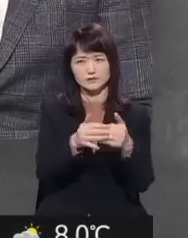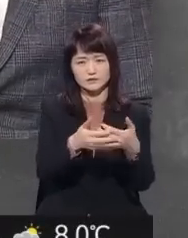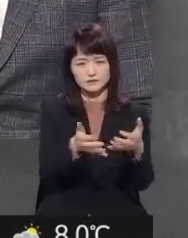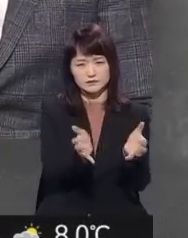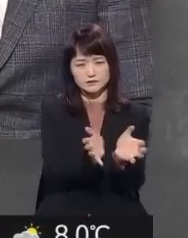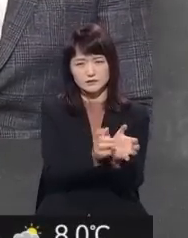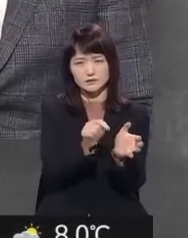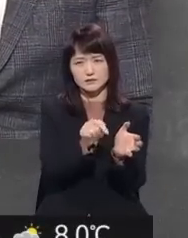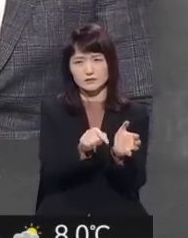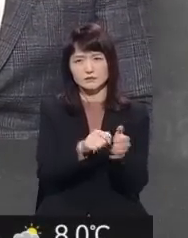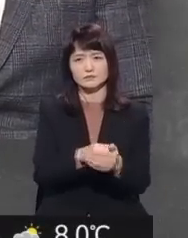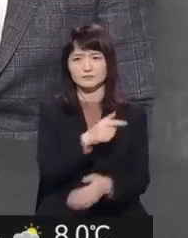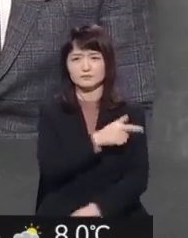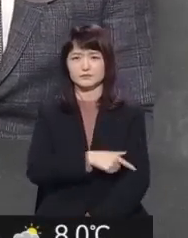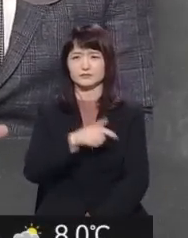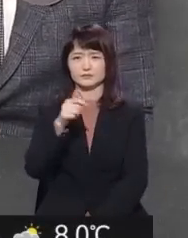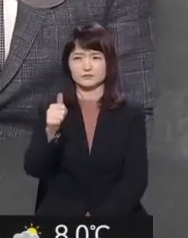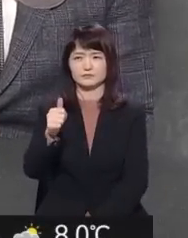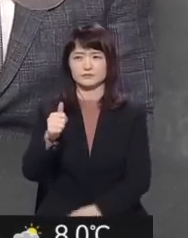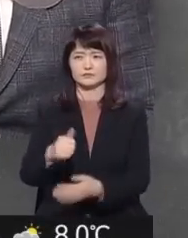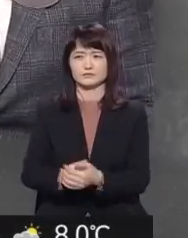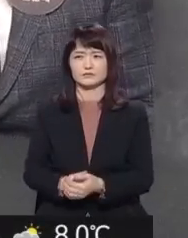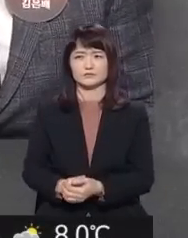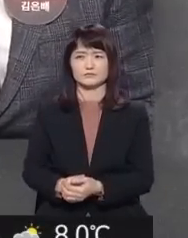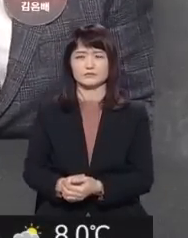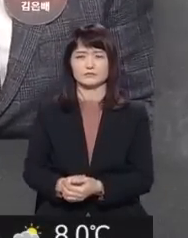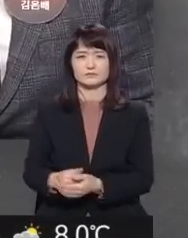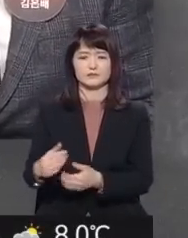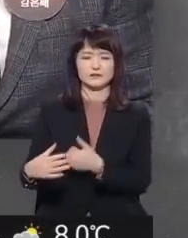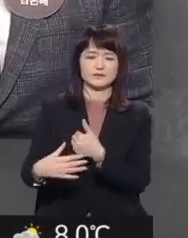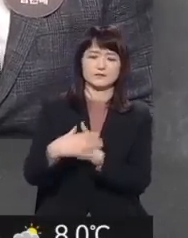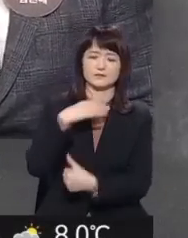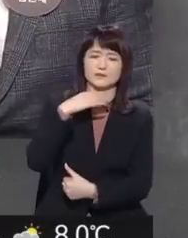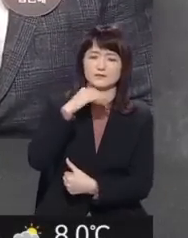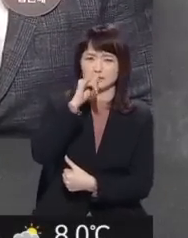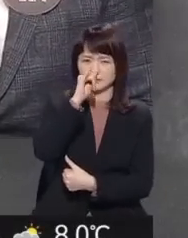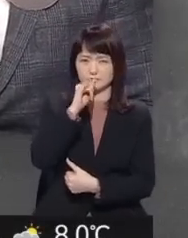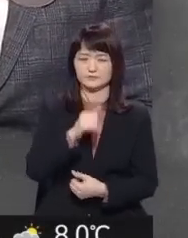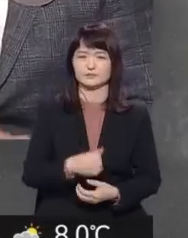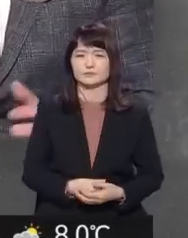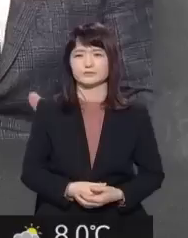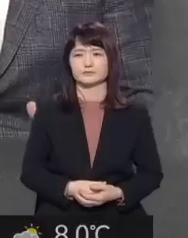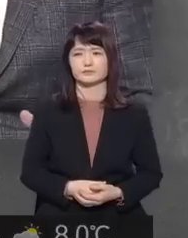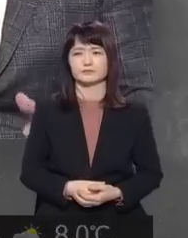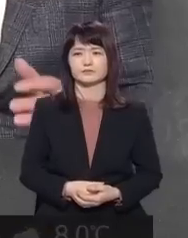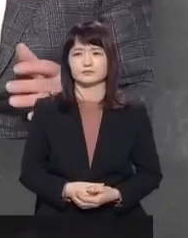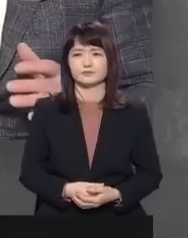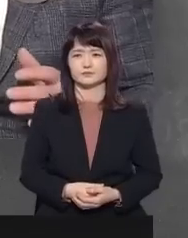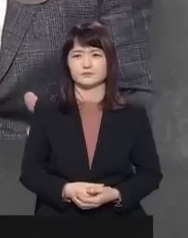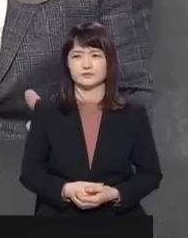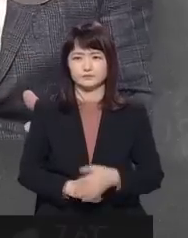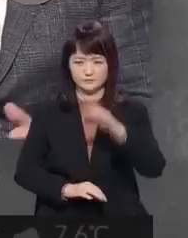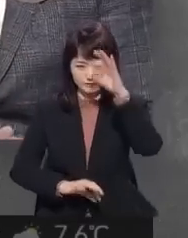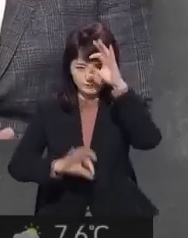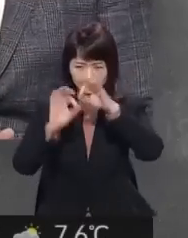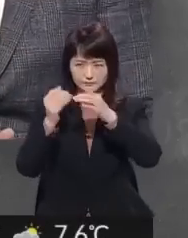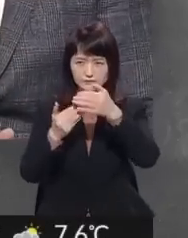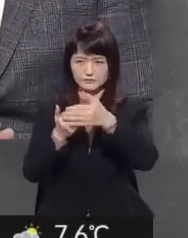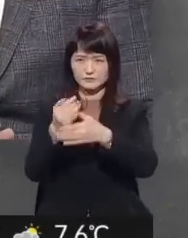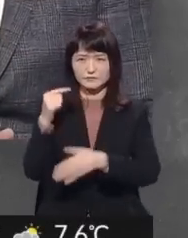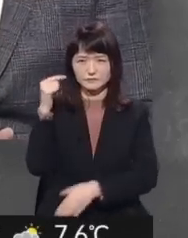사람 무리들 때문에 이사장님이 음해를 많이 받고 있다라는 주장을 했기 때문에이 사건은 조사를 찾지 하게 되면